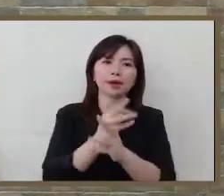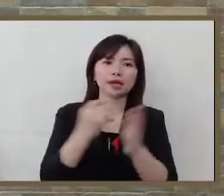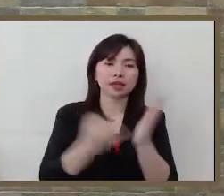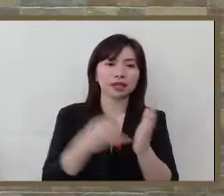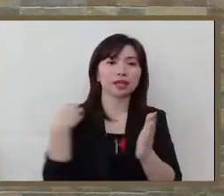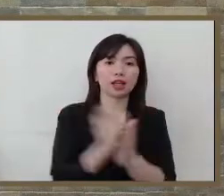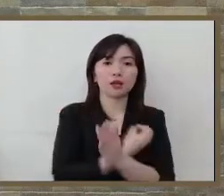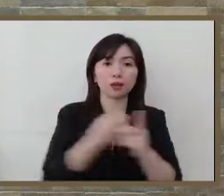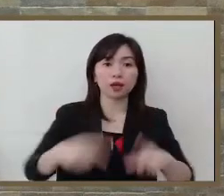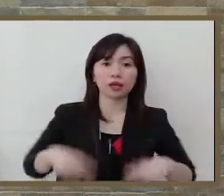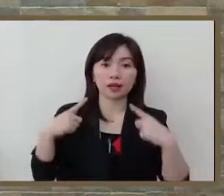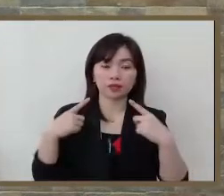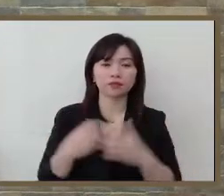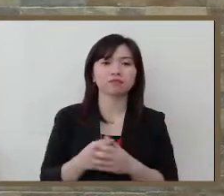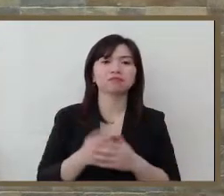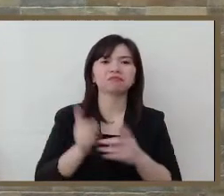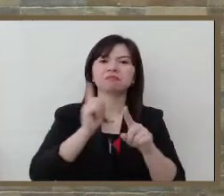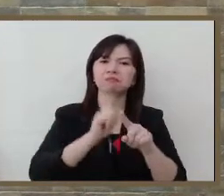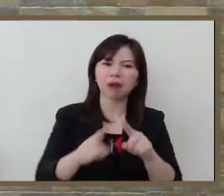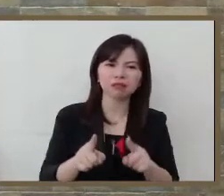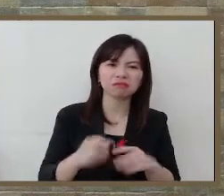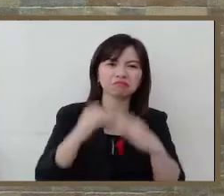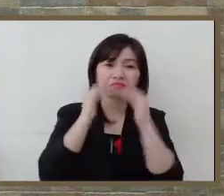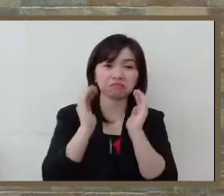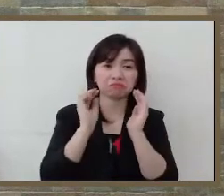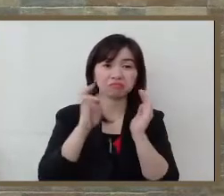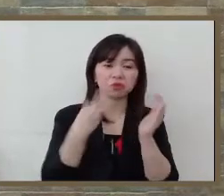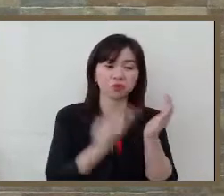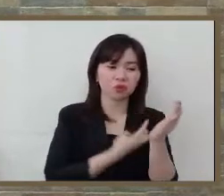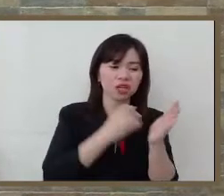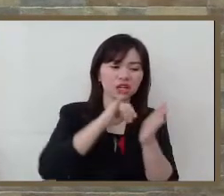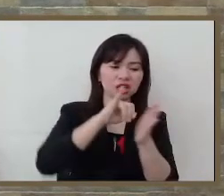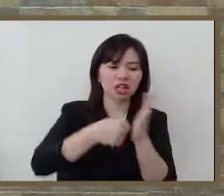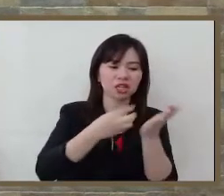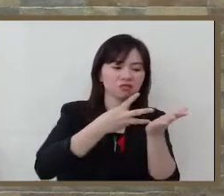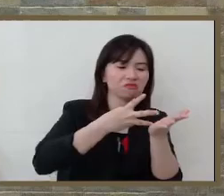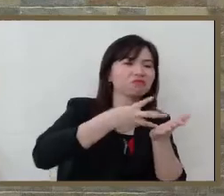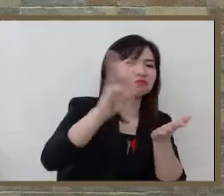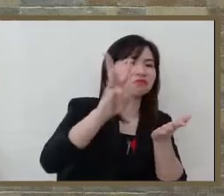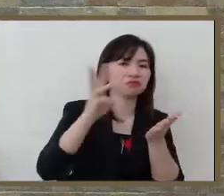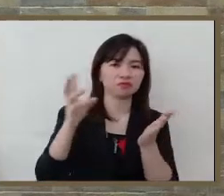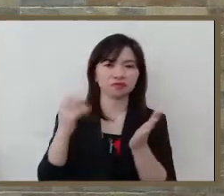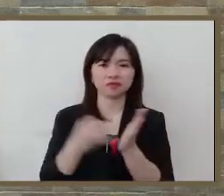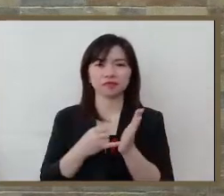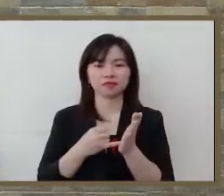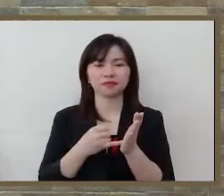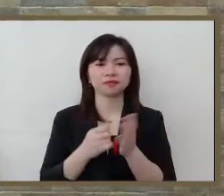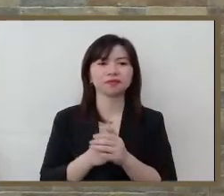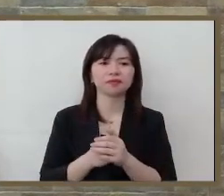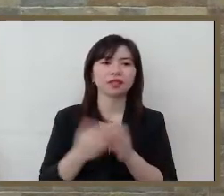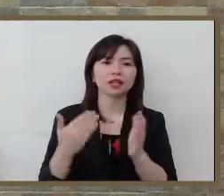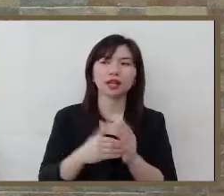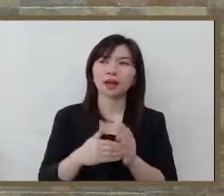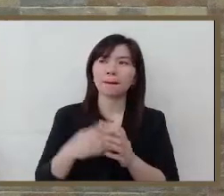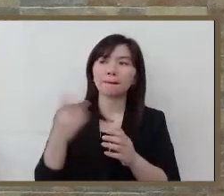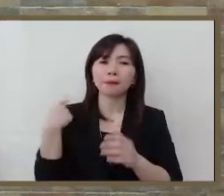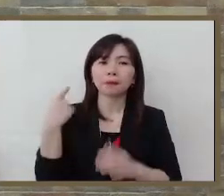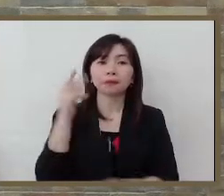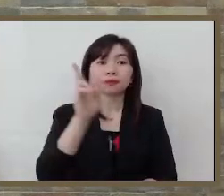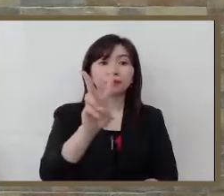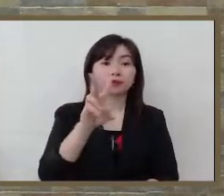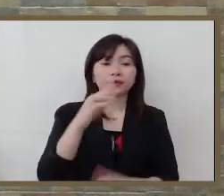we spended it up. We spended it up. There are 2 things na makikita